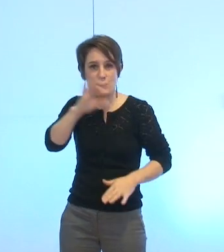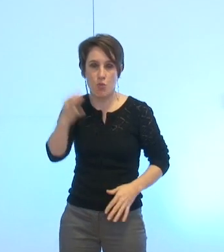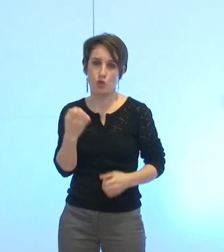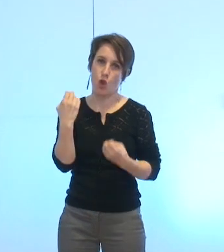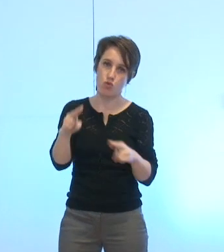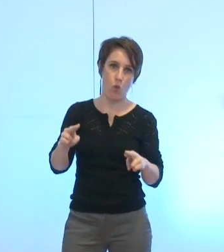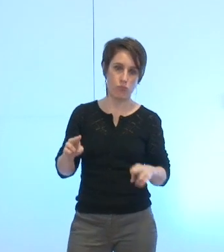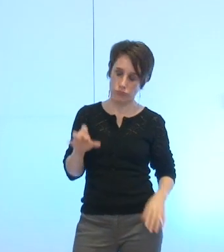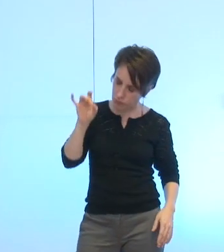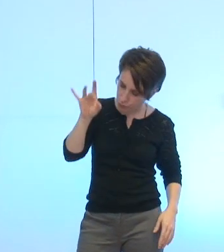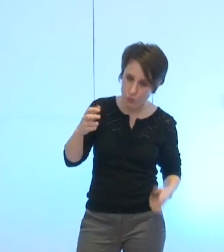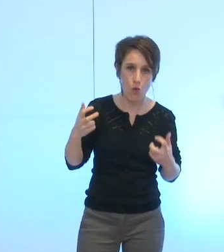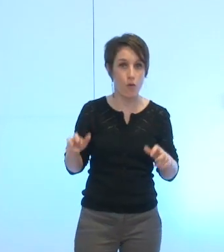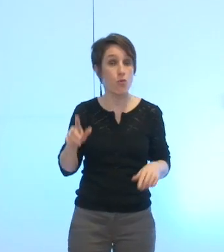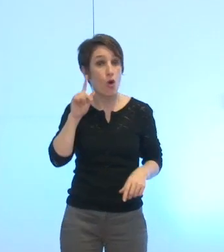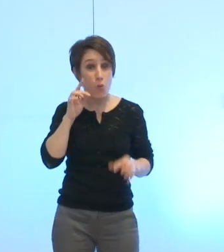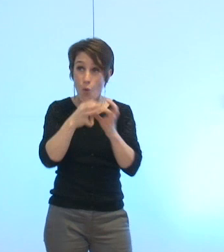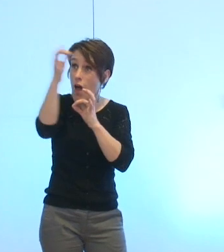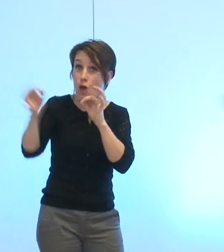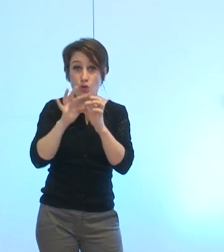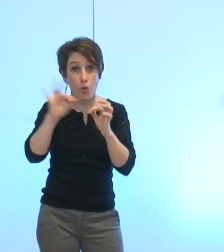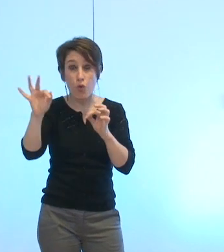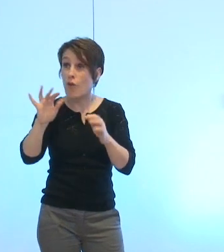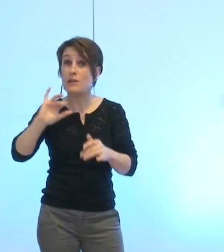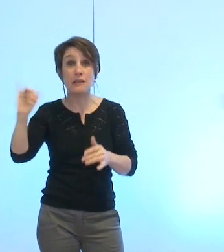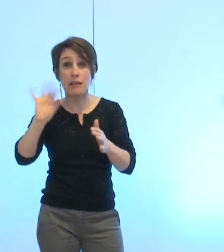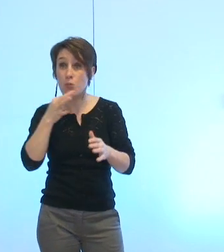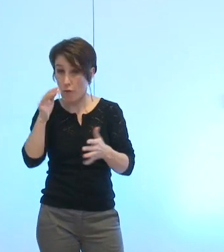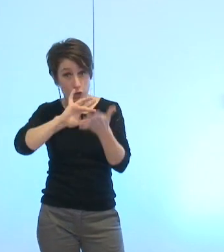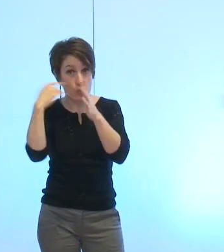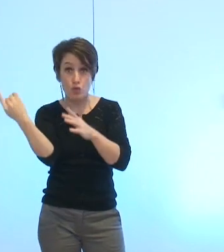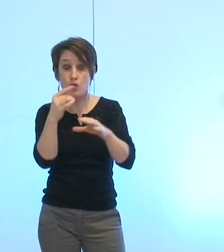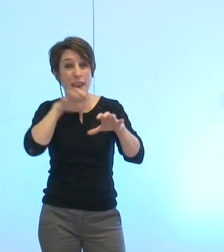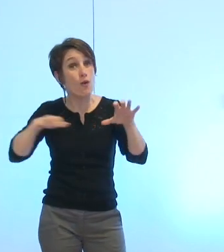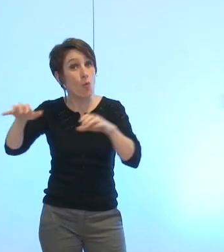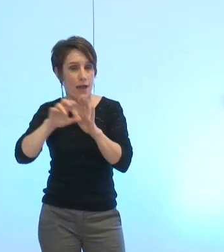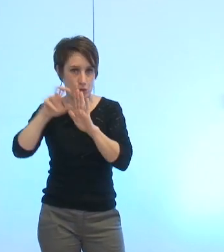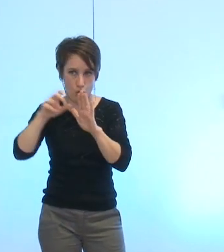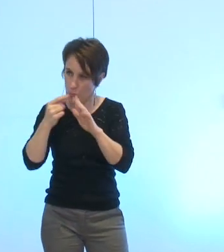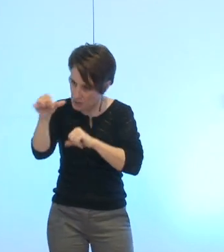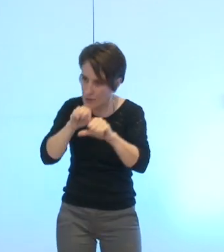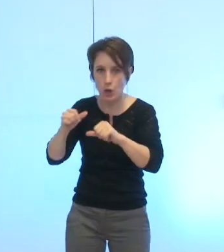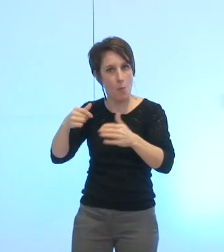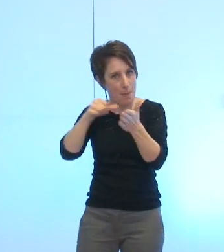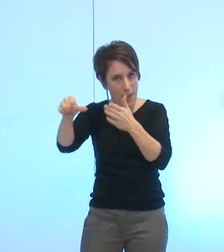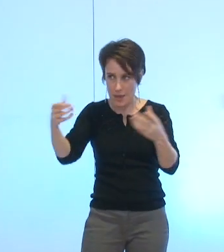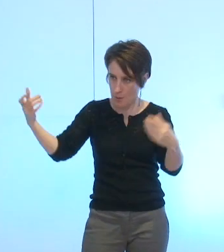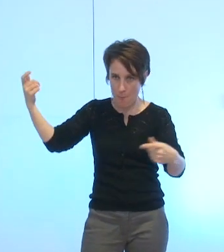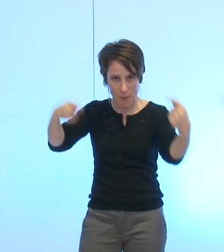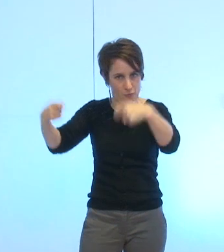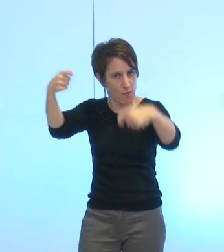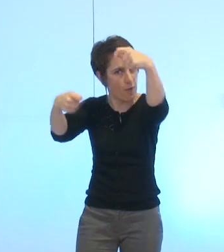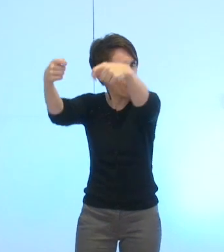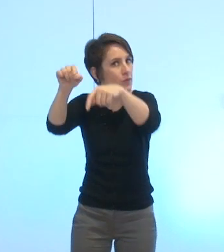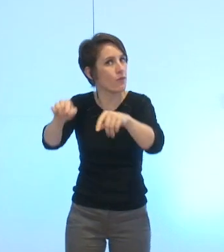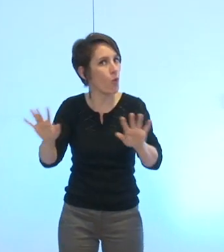c'est quelque chose qui rayonne sur l'ensemble du territoire de l'agglomération grenobloise en ce qui concerne